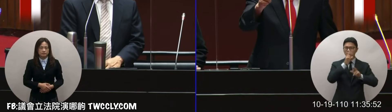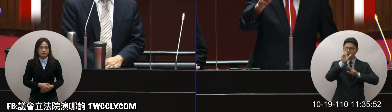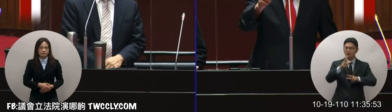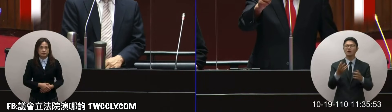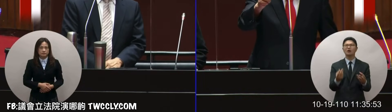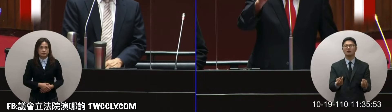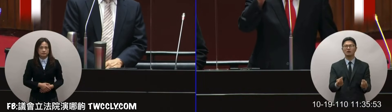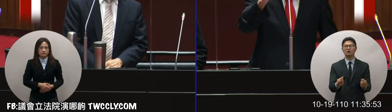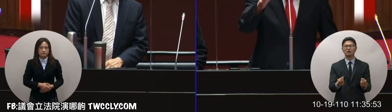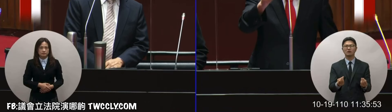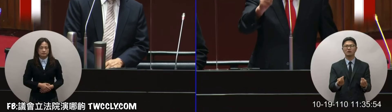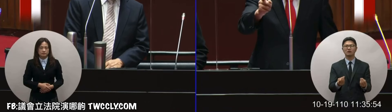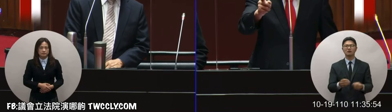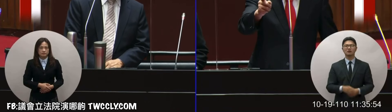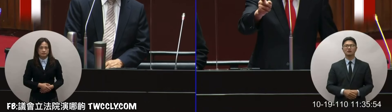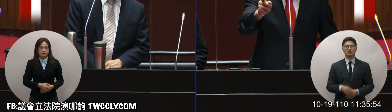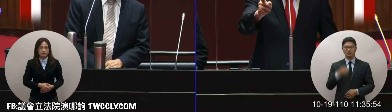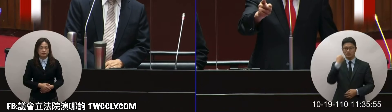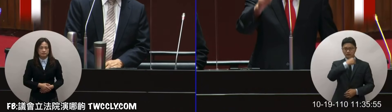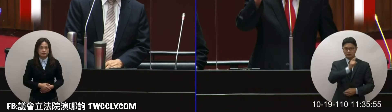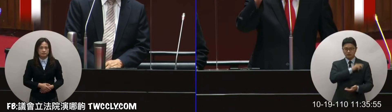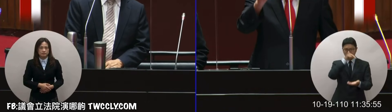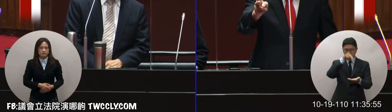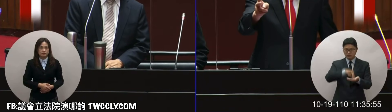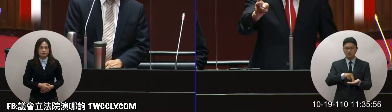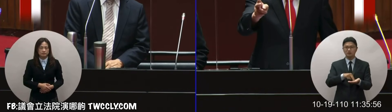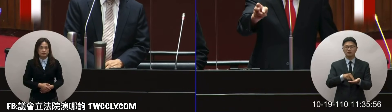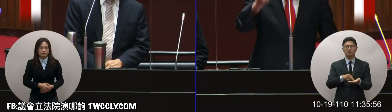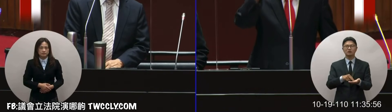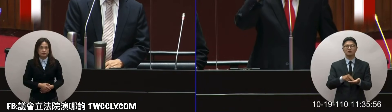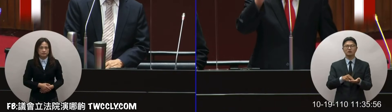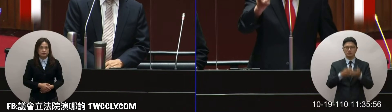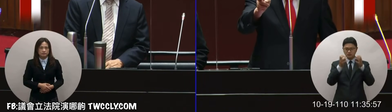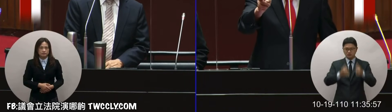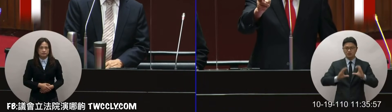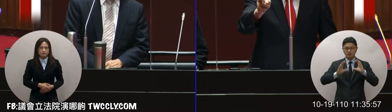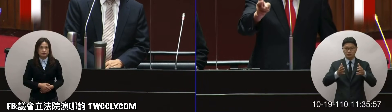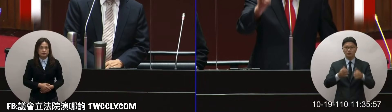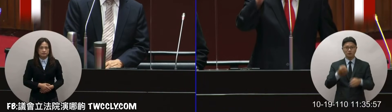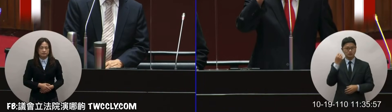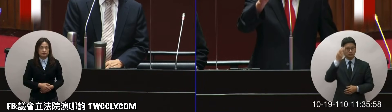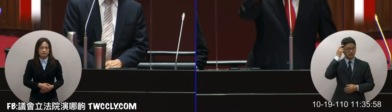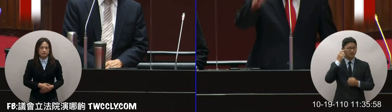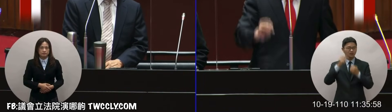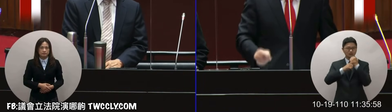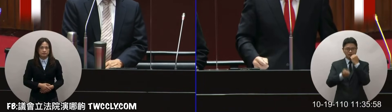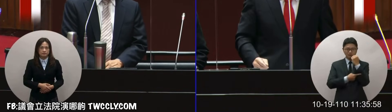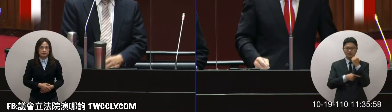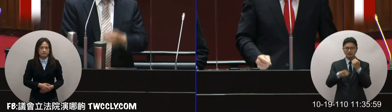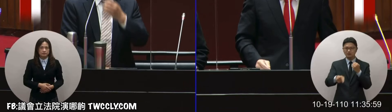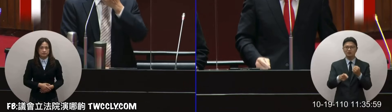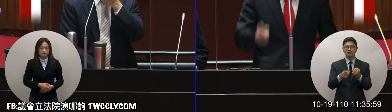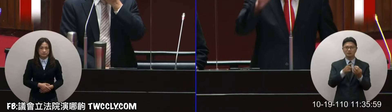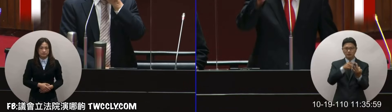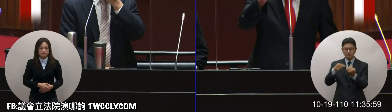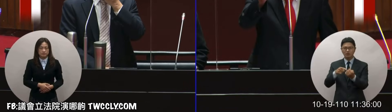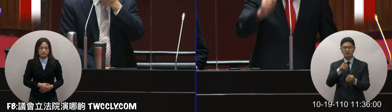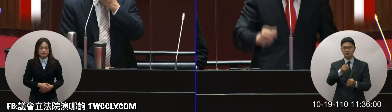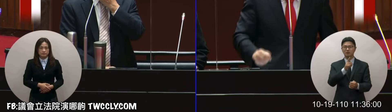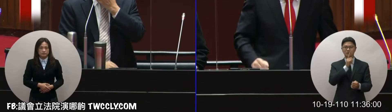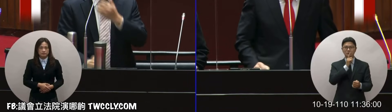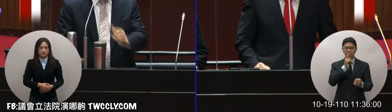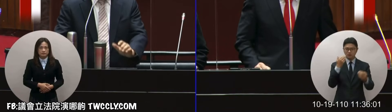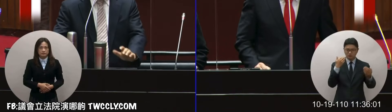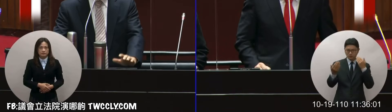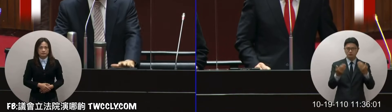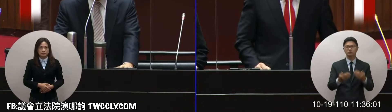所谓台独建国，已经没有所谓要修新宪法，你只要讲清楚，院长你就功德